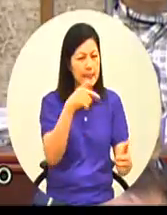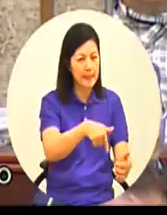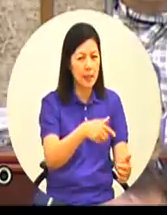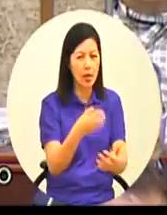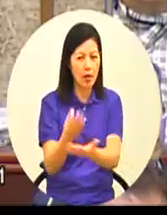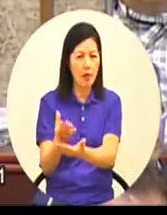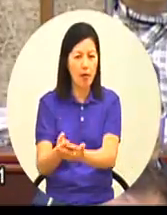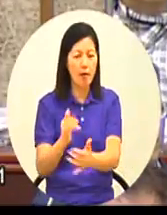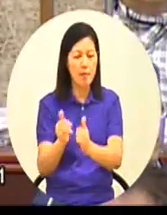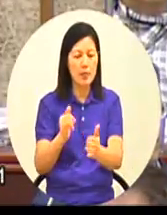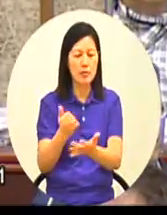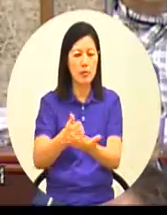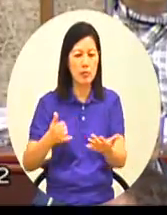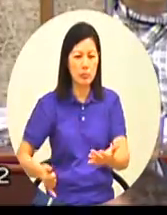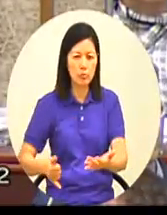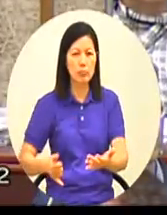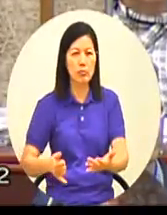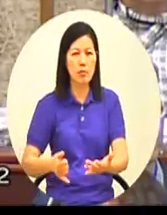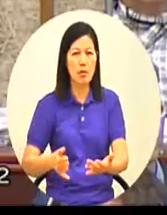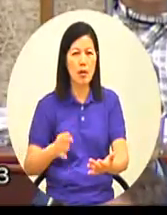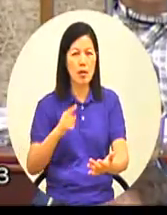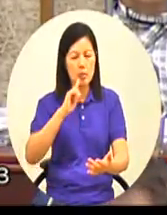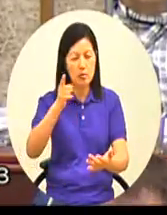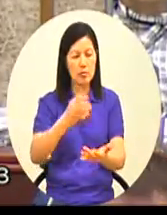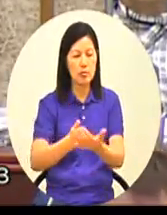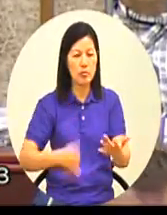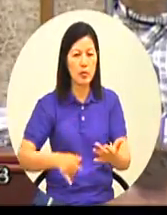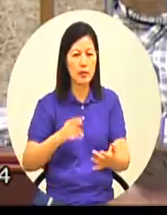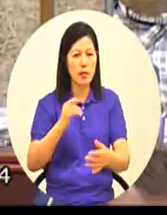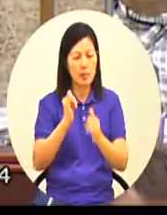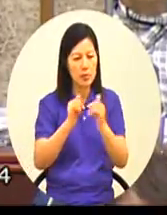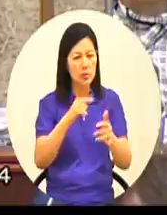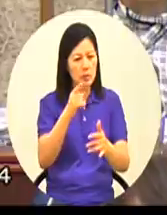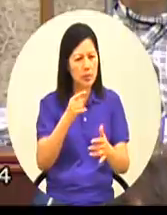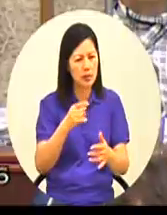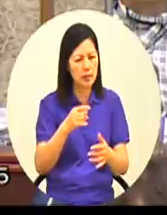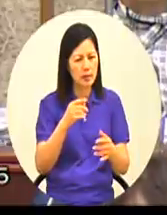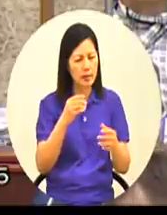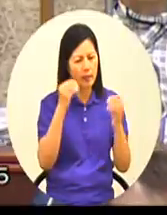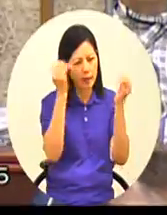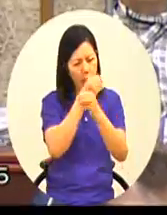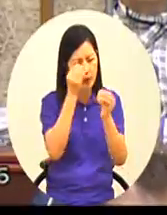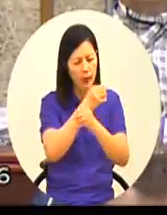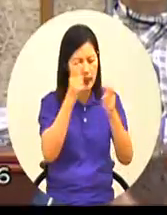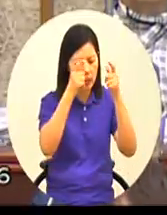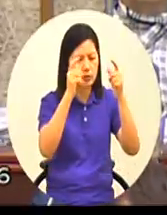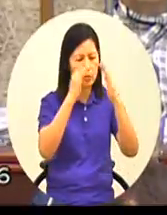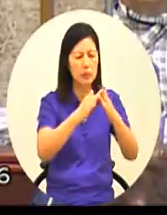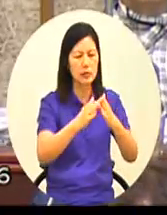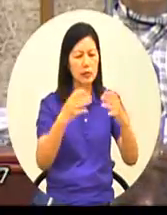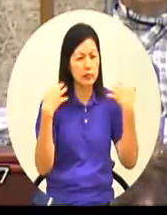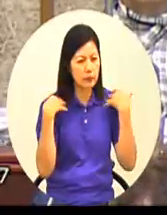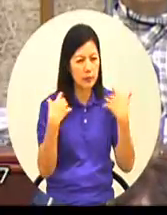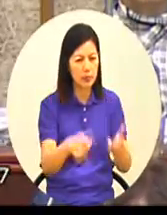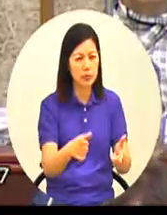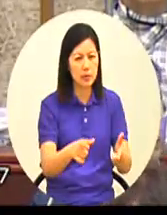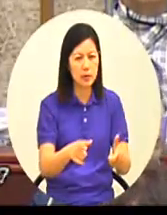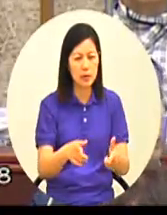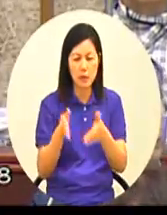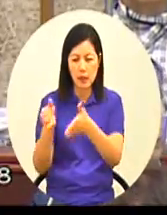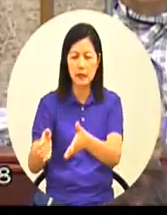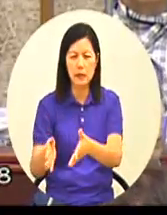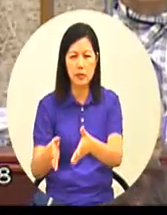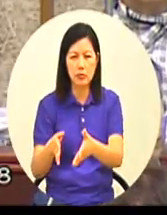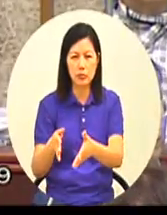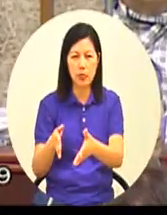撤回了。那另外一个部分呢，他可能对象弄错了，有可能不是刚市政府该负责的，那对象弄错了，他后